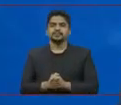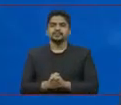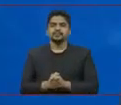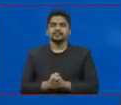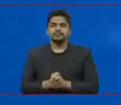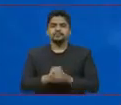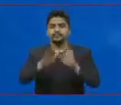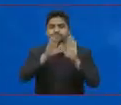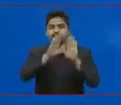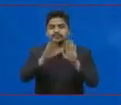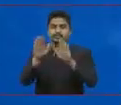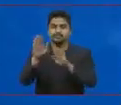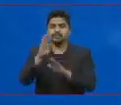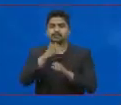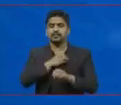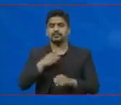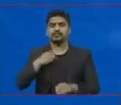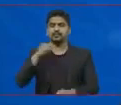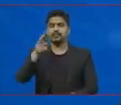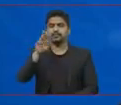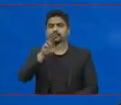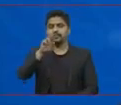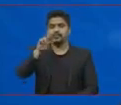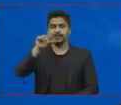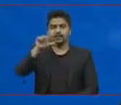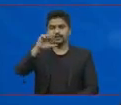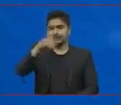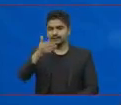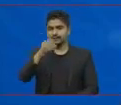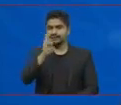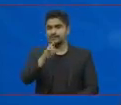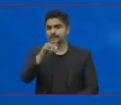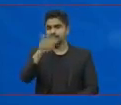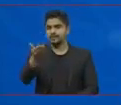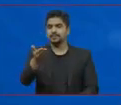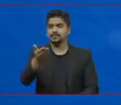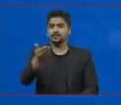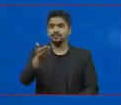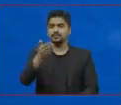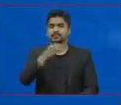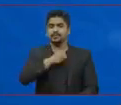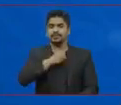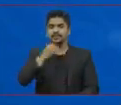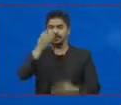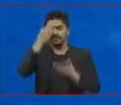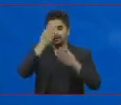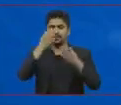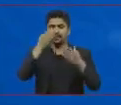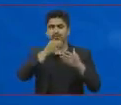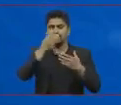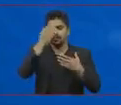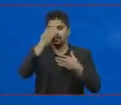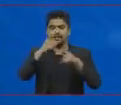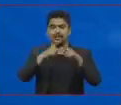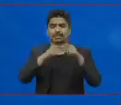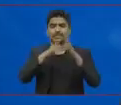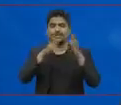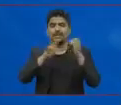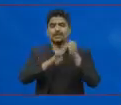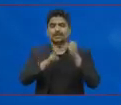धन्यवाद डाक्टर विराज कर्मचारीलाई। अब यसपछि चाहिँ एपिडेमियोलोजी तथा रोग नियन्त्रण